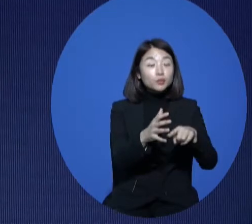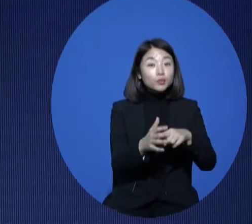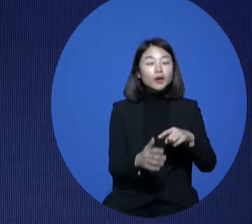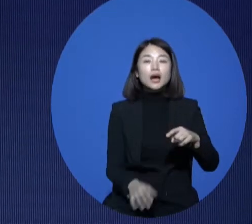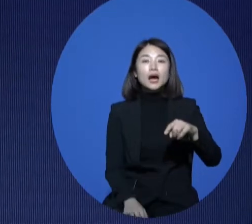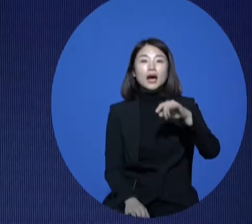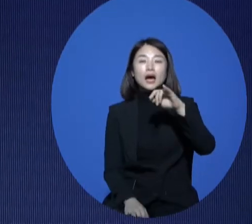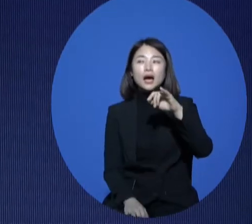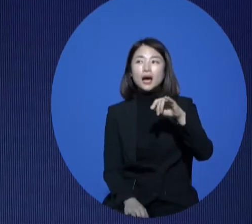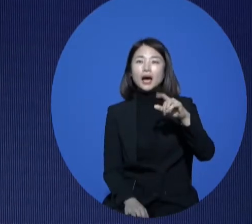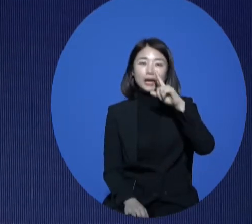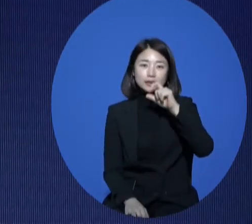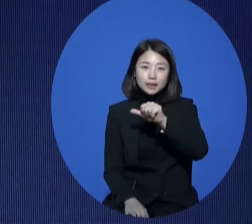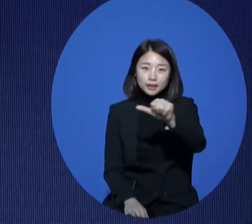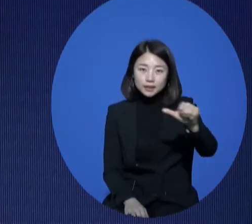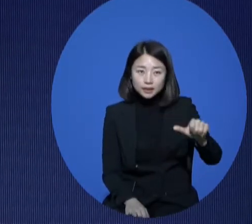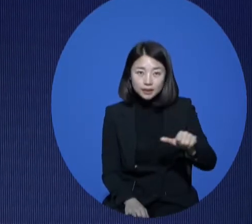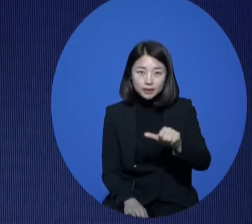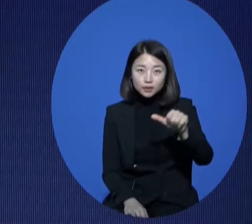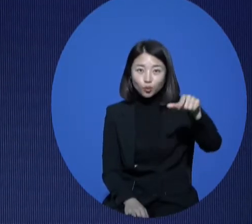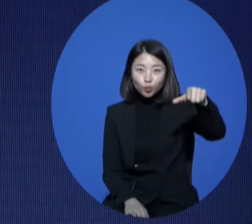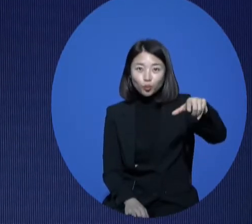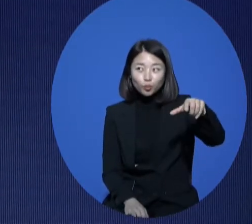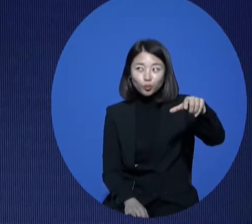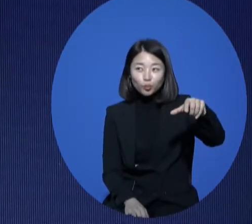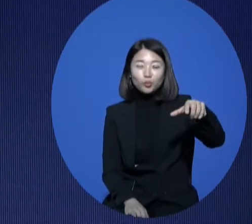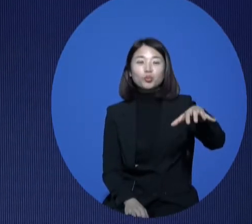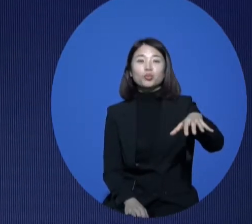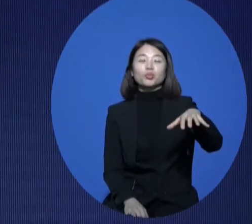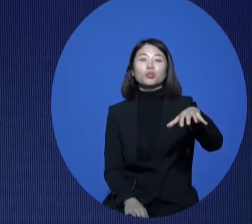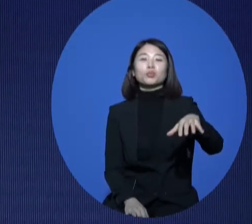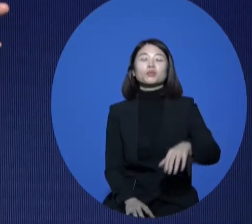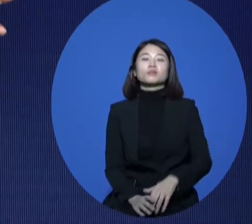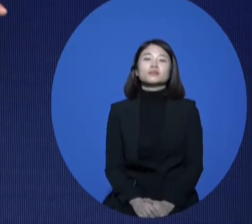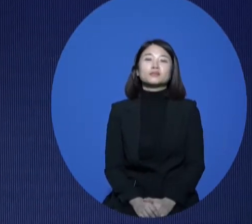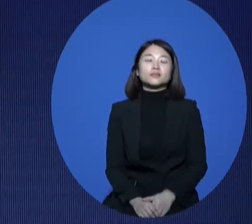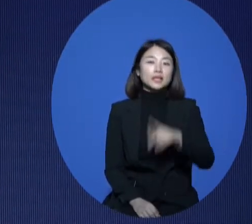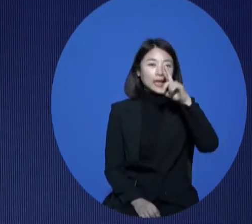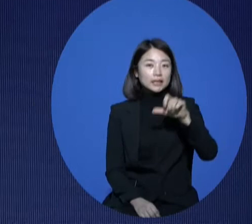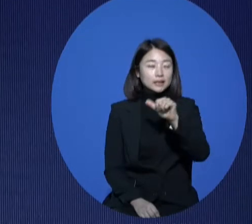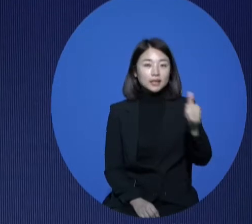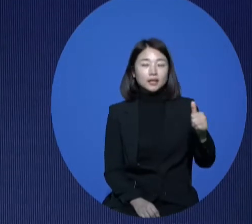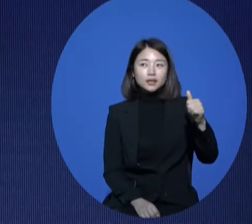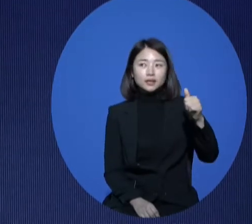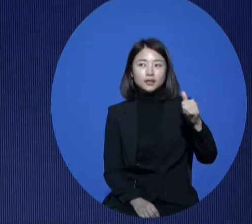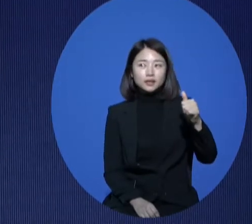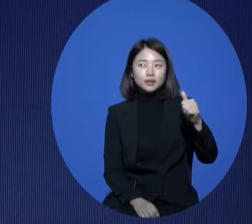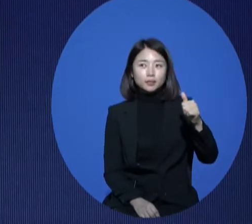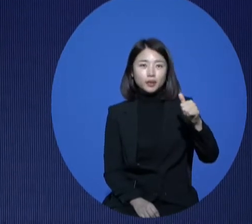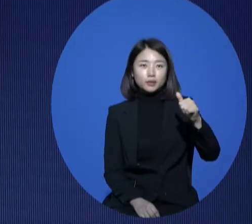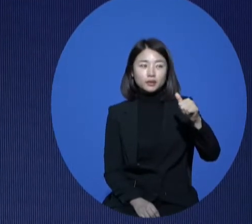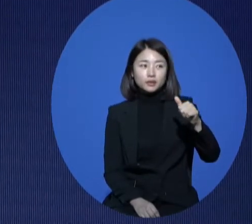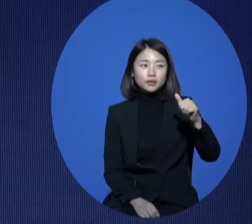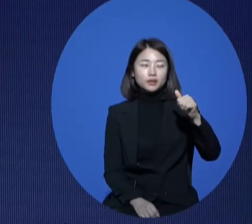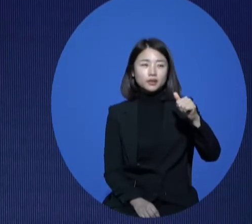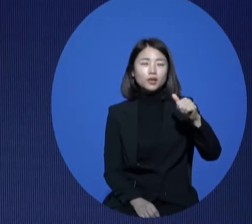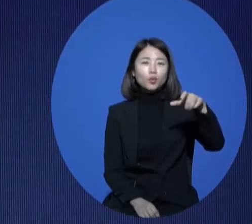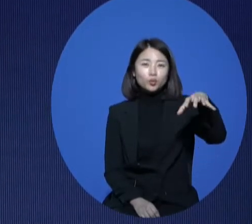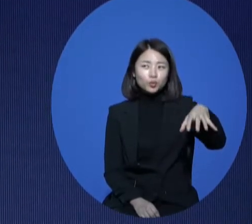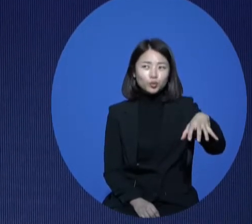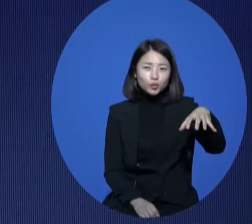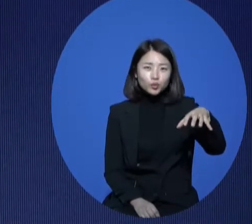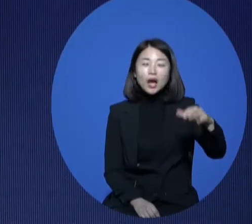APDF라고 Asian Pacific Disability Forum이라는 그 아시아 태평양 지구에 있는 디서빌리티